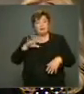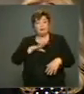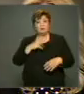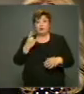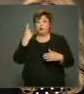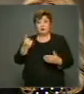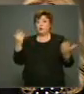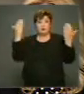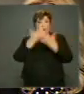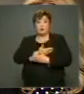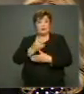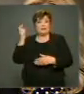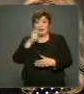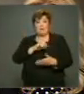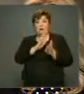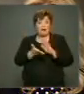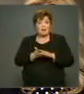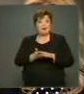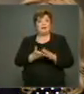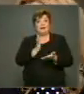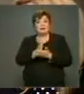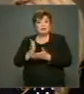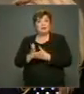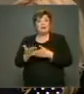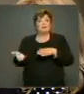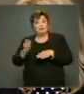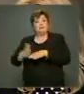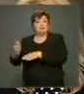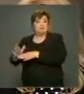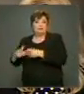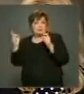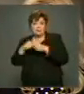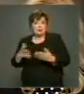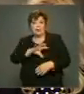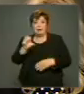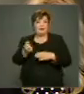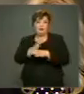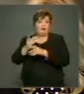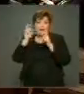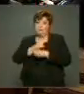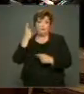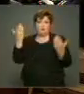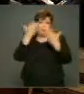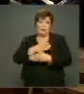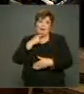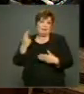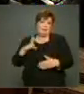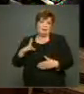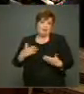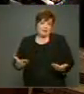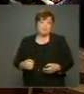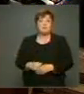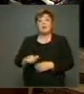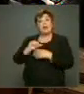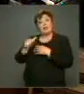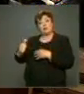minäkään ne lapiolla joka ikistä reikkää täytä, tai kaikkia väyliä pystyt korjaamaan. Edustaja Mäkipä.